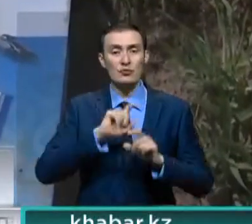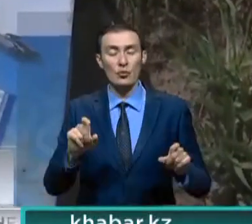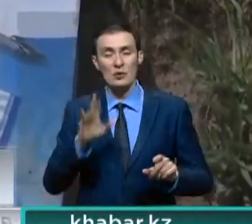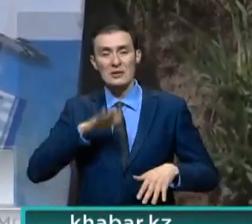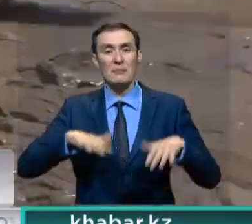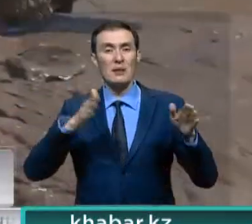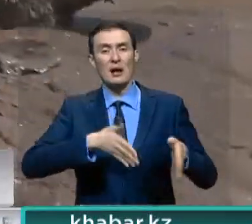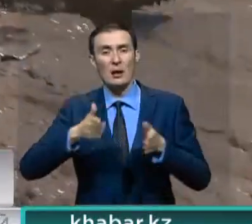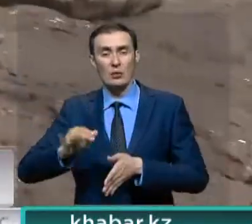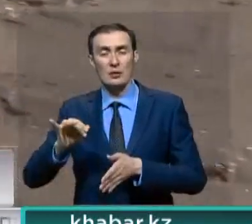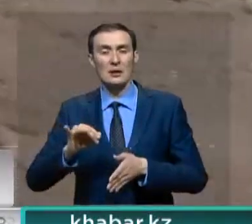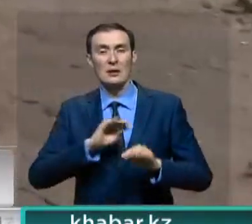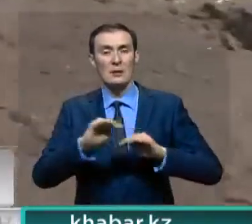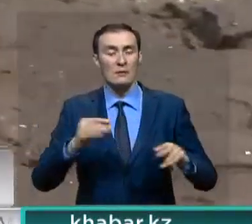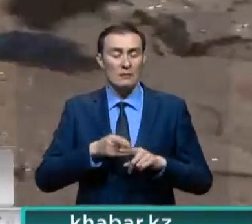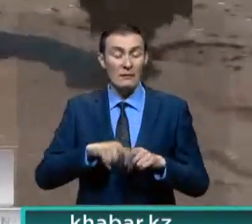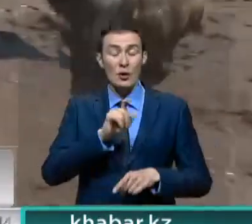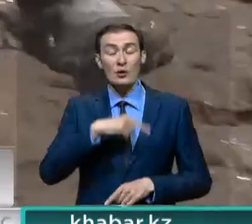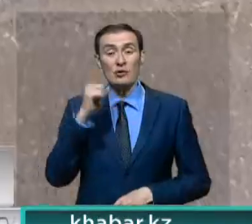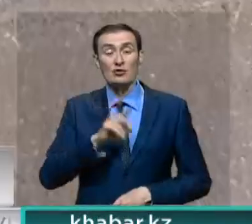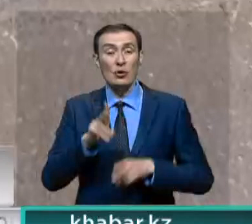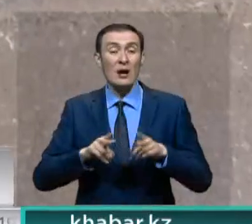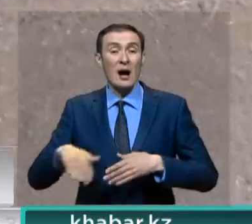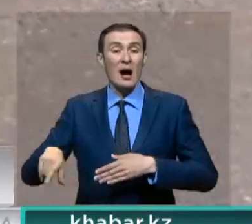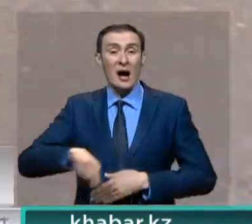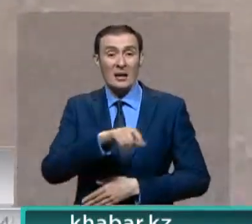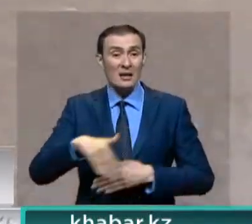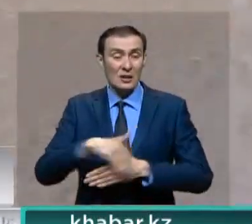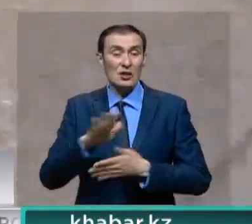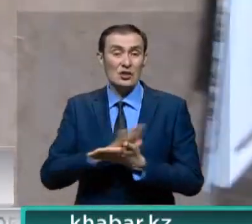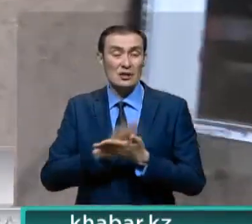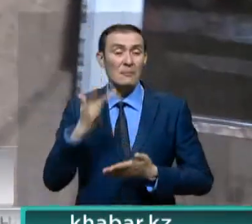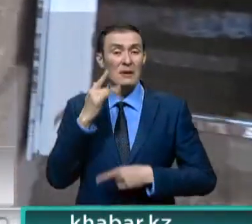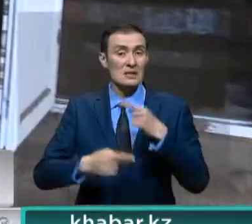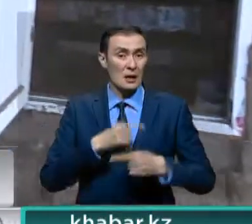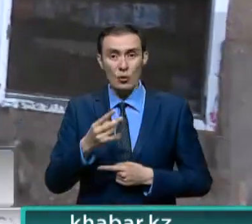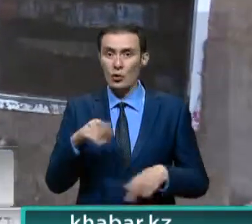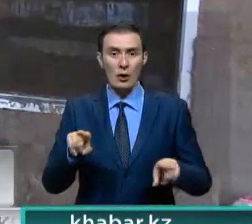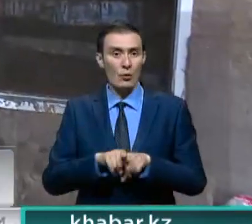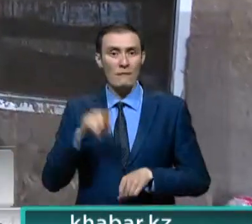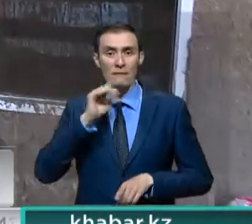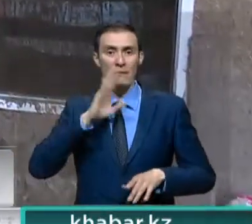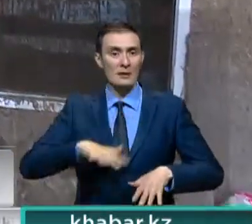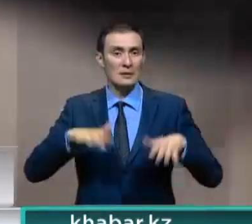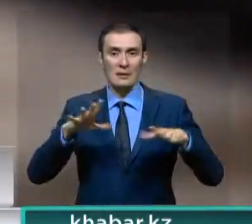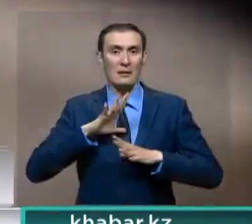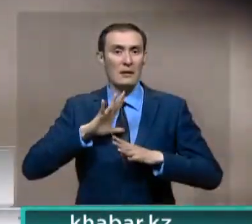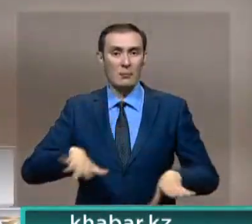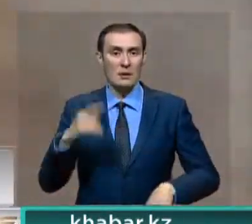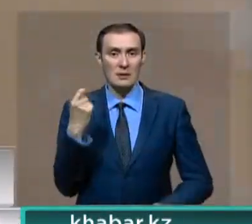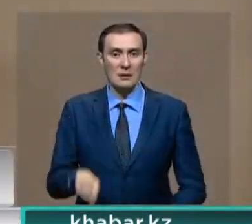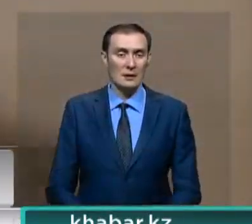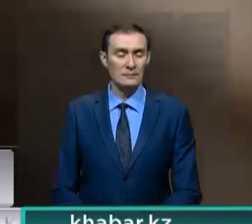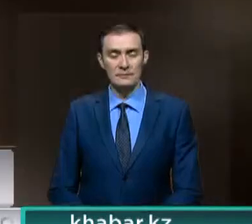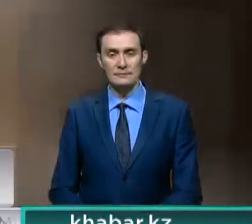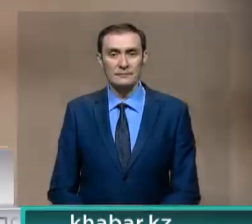Затопило огороды и подсобные хозяйства. Люди говорят, арыки и каналы они чистят постоянно, но такого еще не видели.